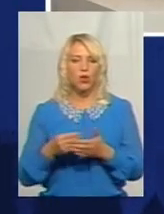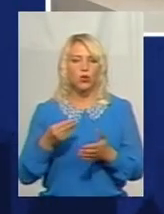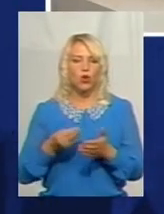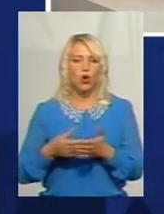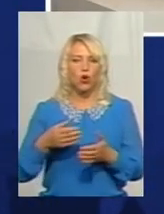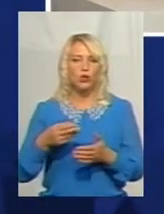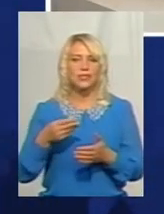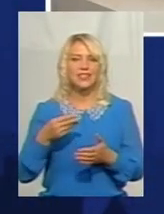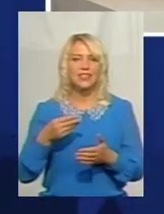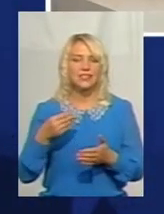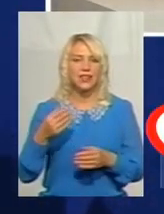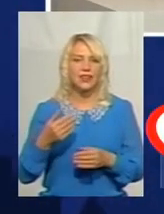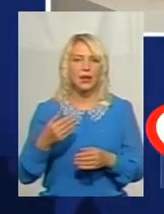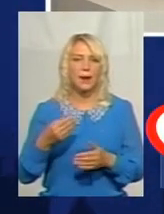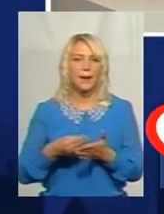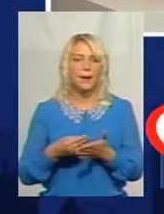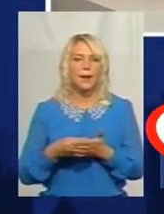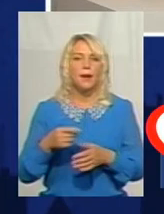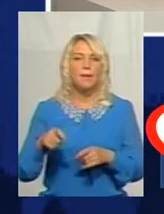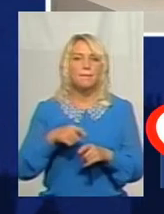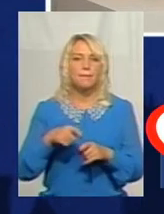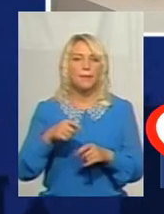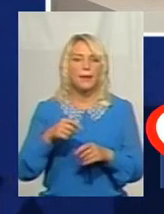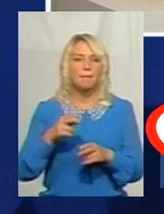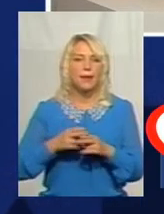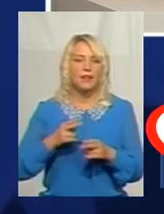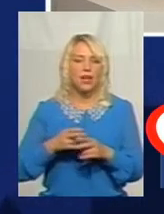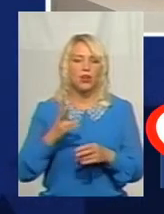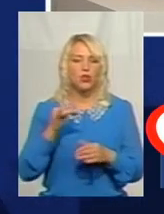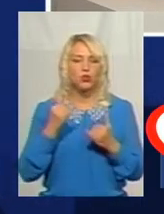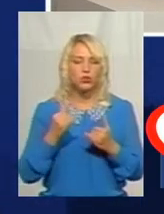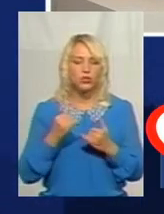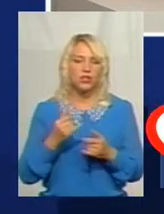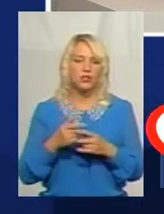металів, але сучасні там фотополімерні пломби,